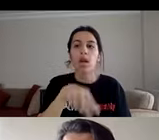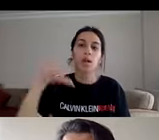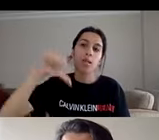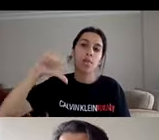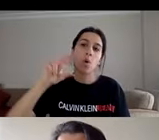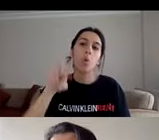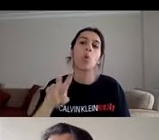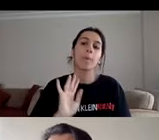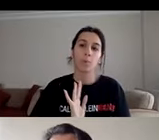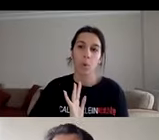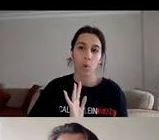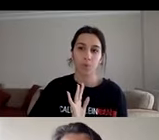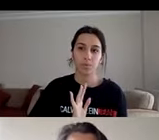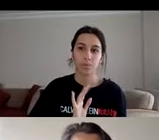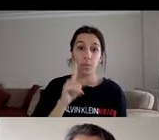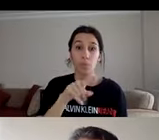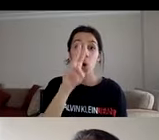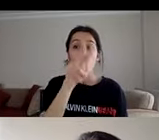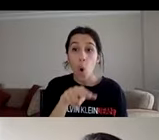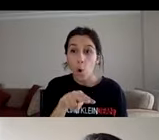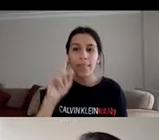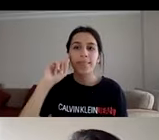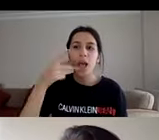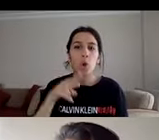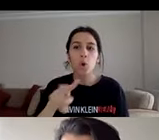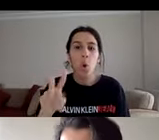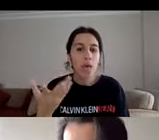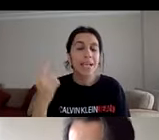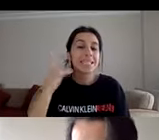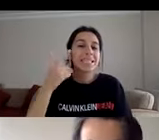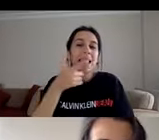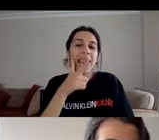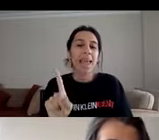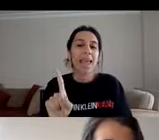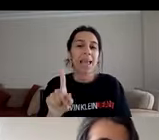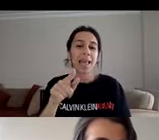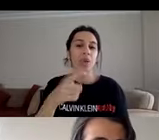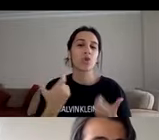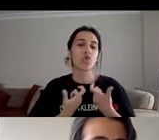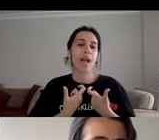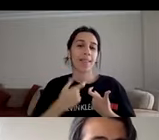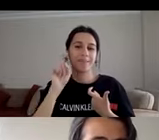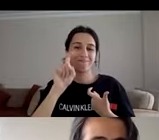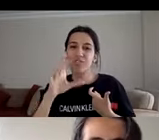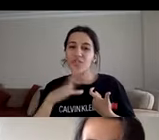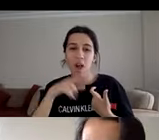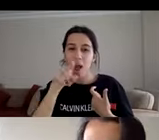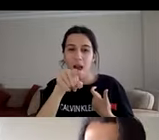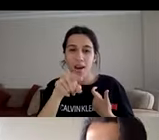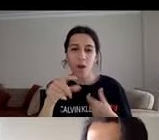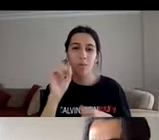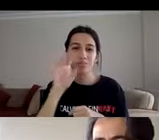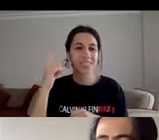kodları okuyamıyor. Bunu okuyabilmesinin tek yolu sesli güvenlik kodu seçeneğinin, ki bu örnekte şurada bir hoparlör